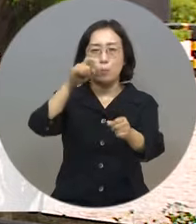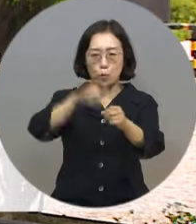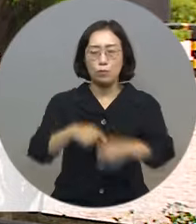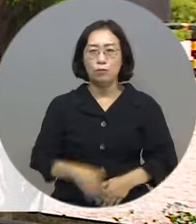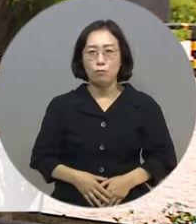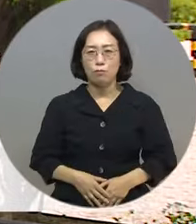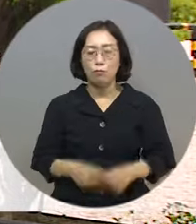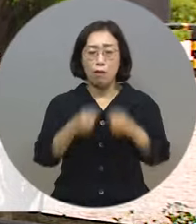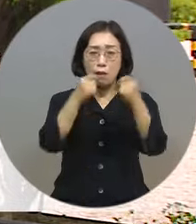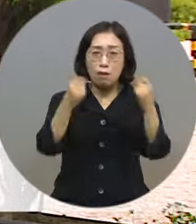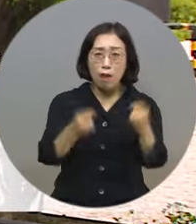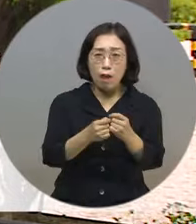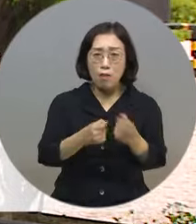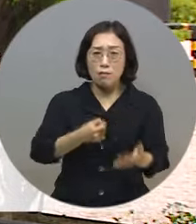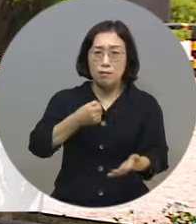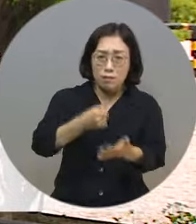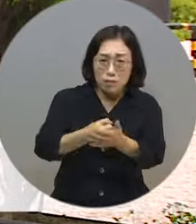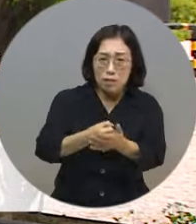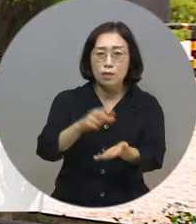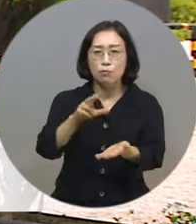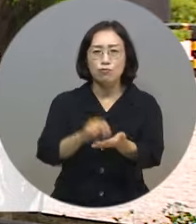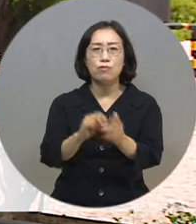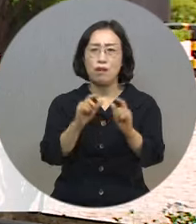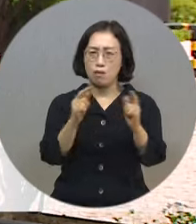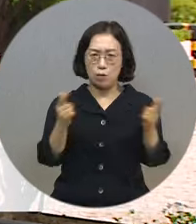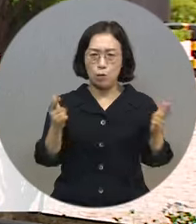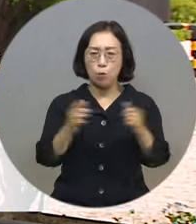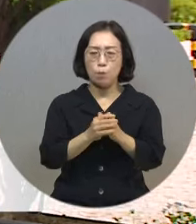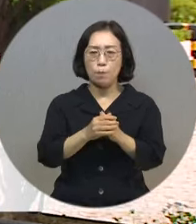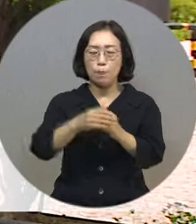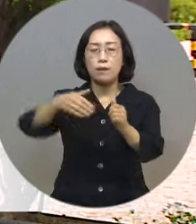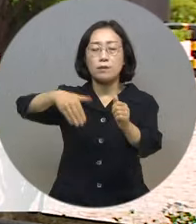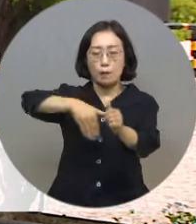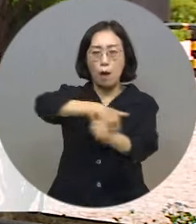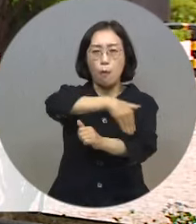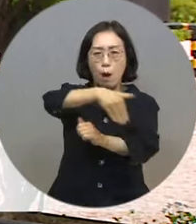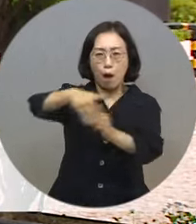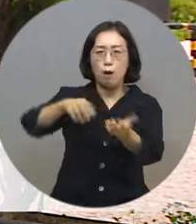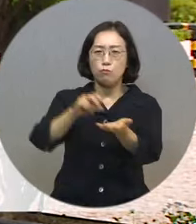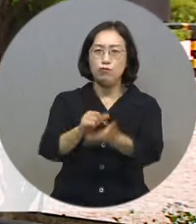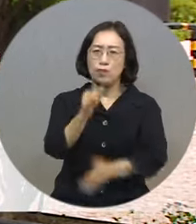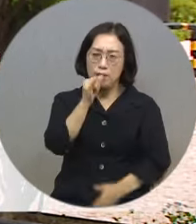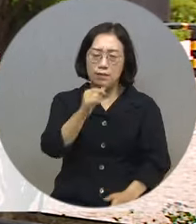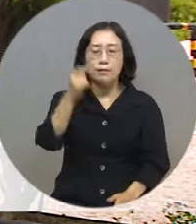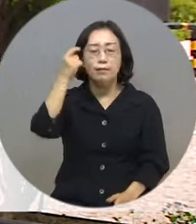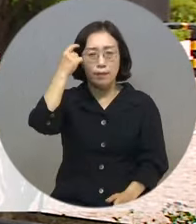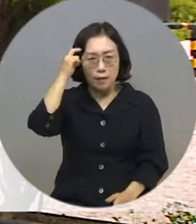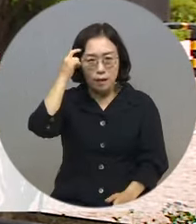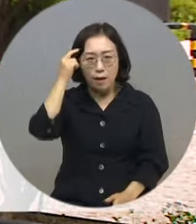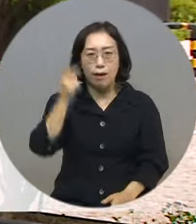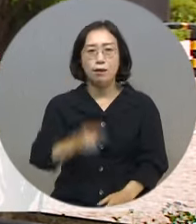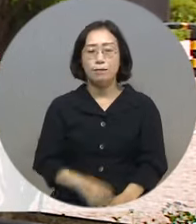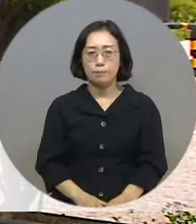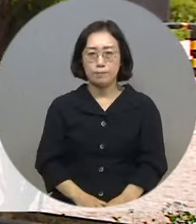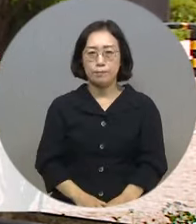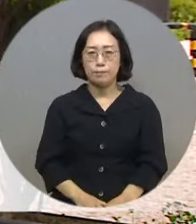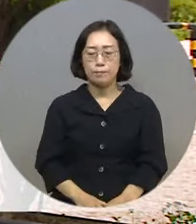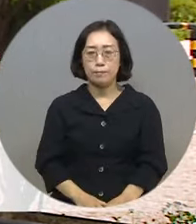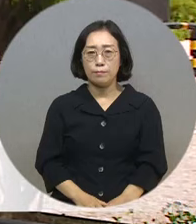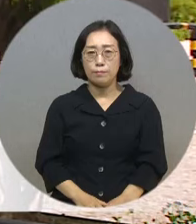개인의 의지가 문제가 아니고 어 이게 환경에 문제가 있는 것이 아닌가라는